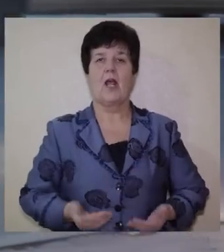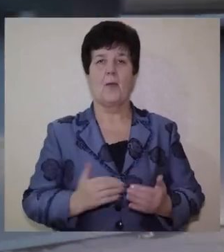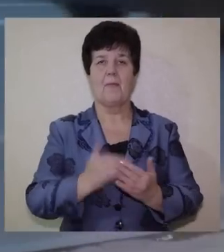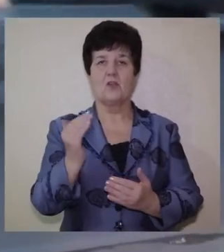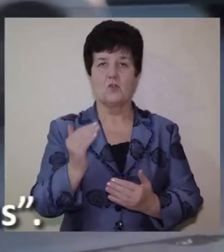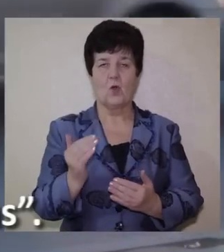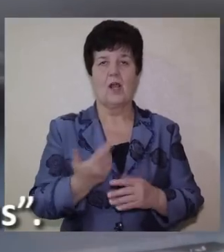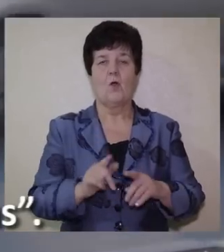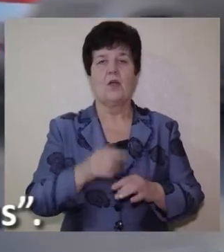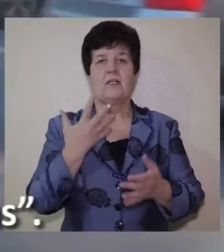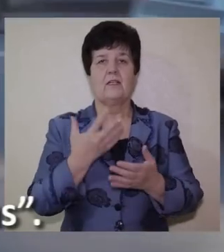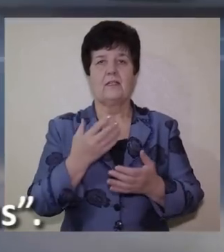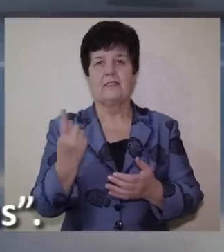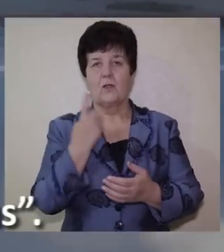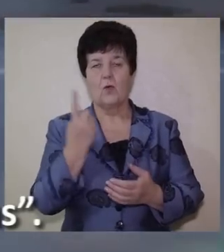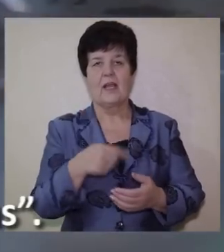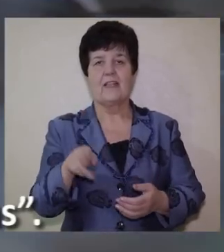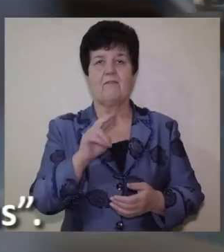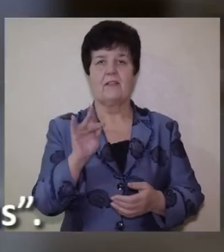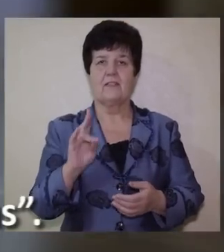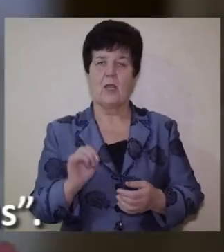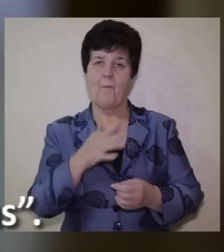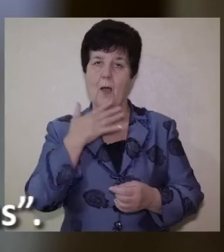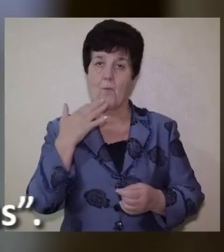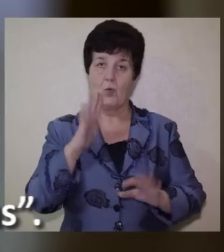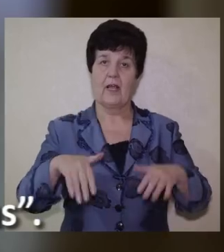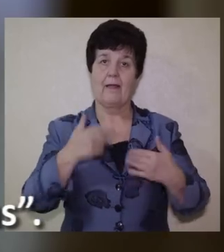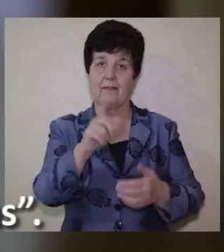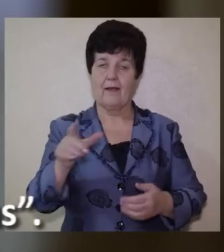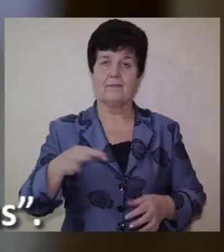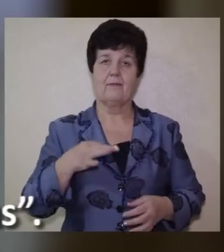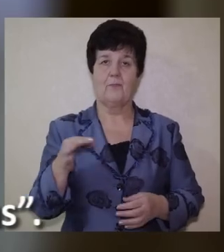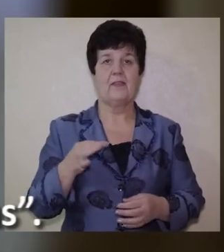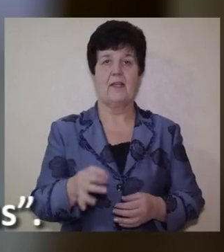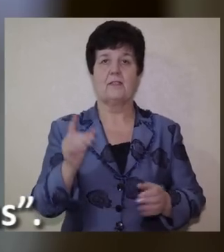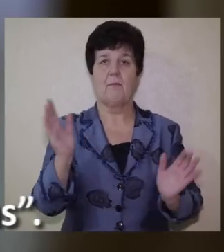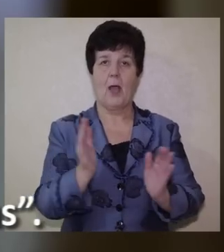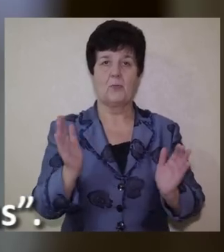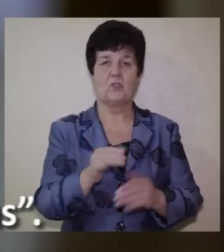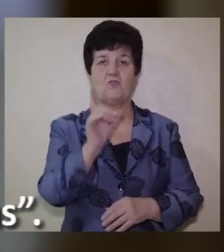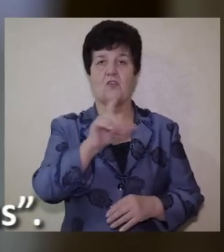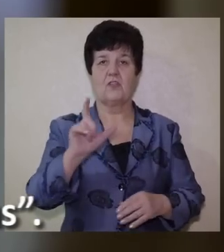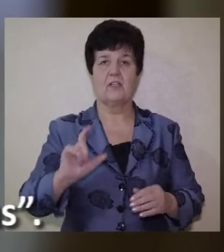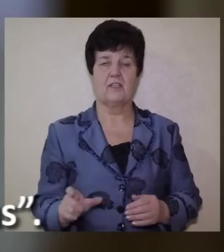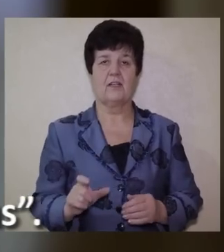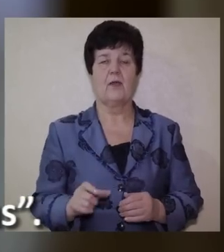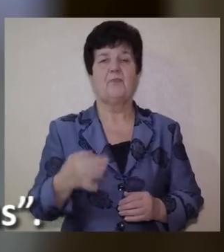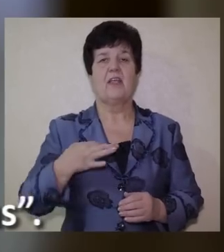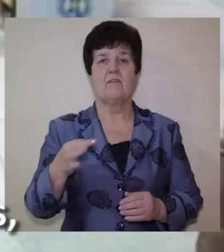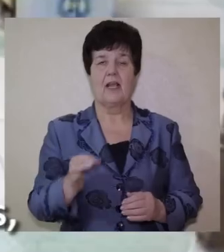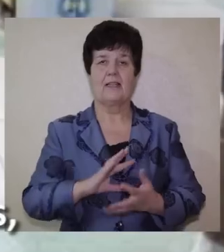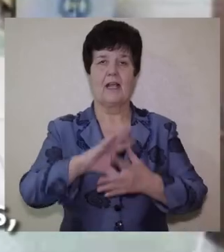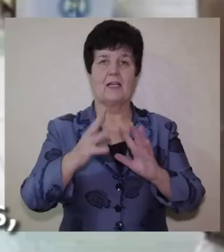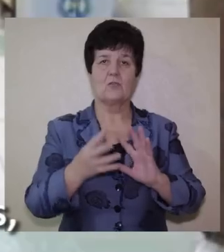major și eu îl formulez printr-o singură definiție. Mai mulți candidați independenți, mai puțin cetățeni